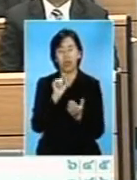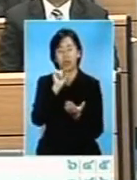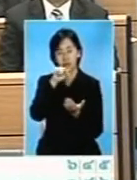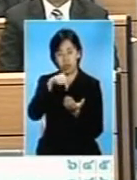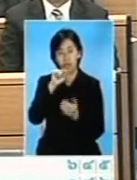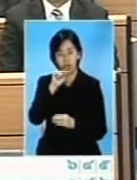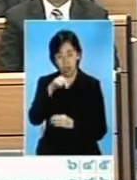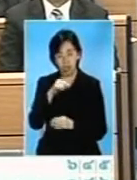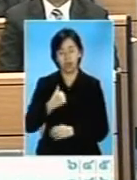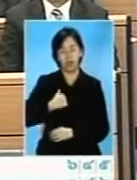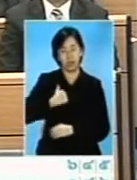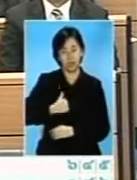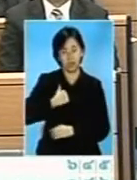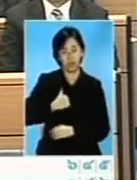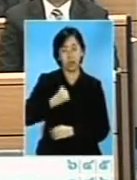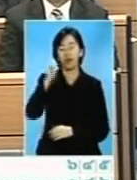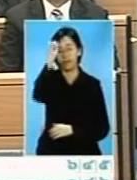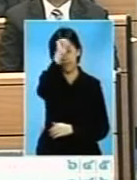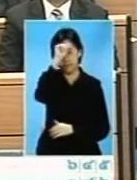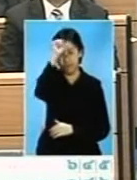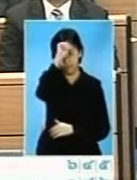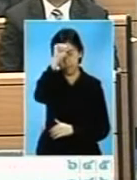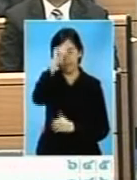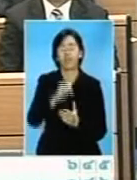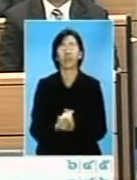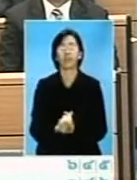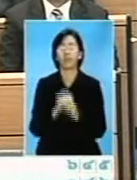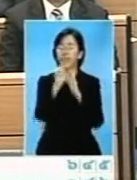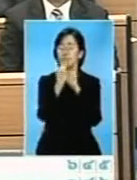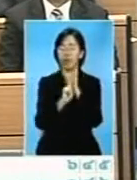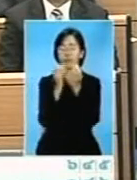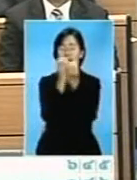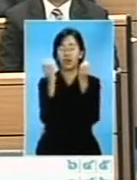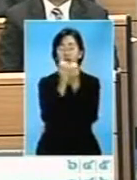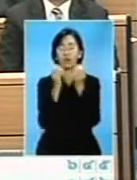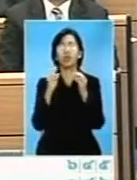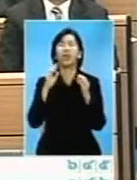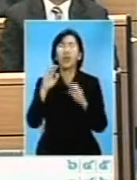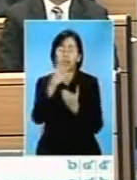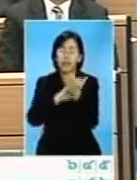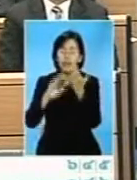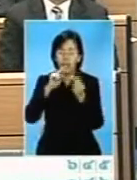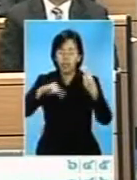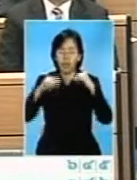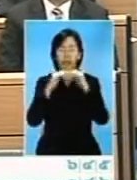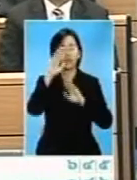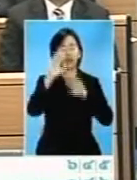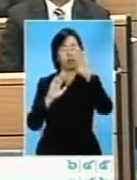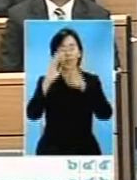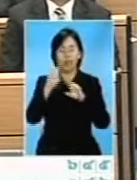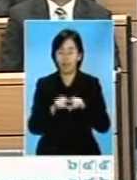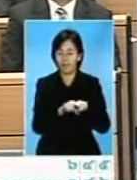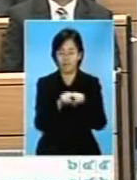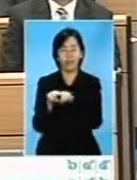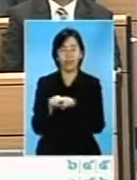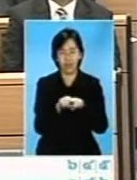ทางด้านของคุณไตรรงค์ก็บอกนะครับว่าพอแก้ไขแล้วนะครับต้องส่งสำนวนให้อัยการที่เป็นทนายรัฐบ